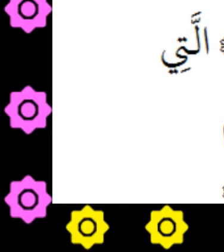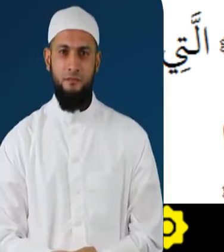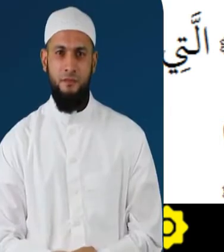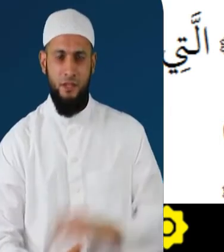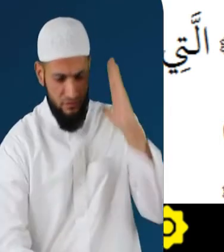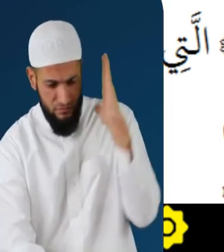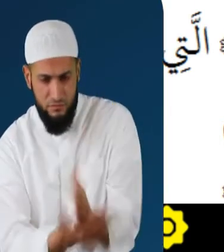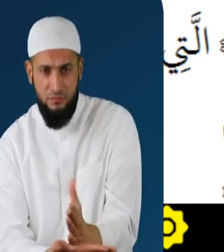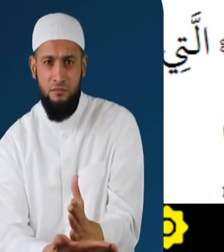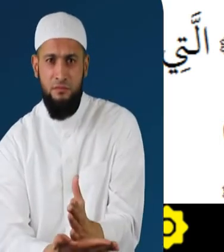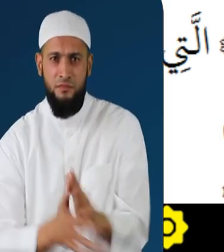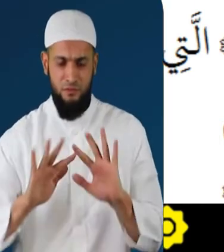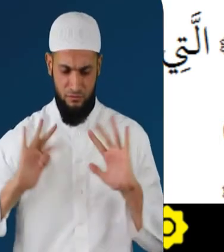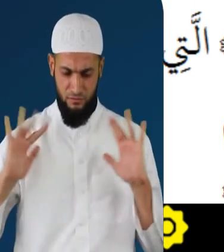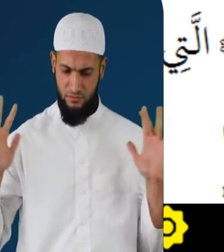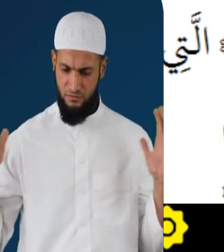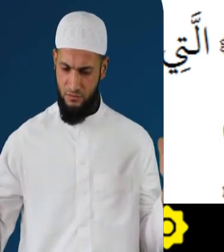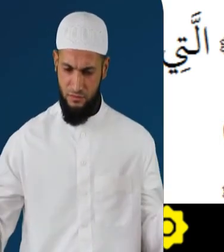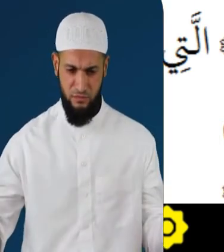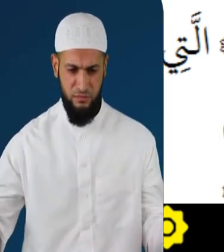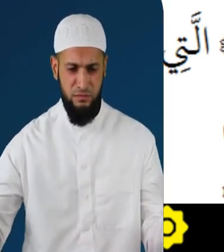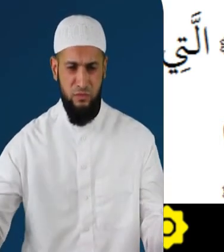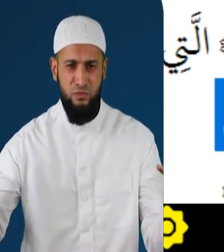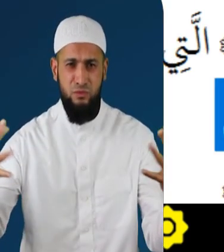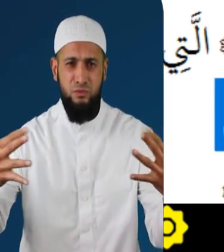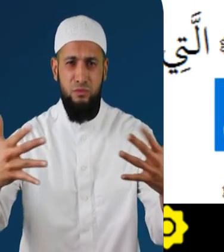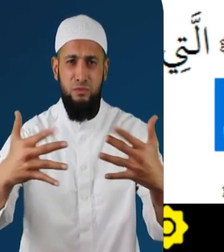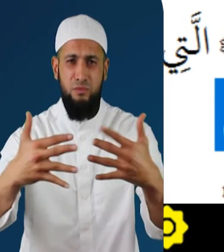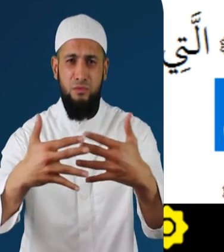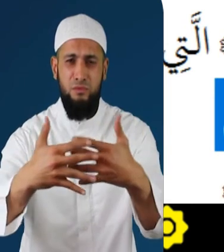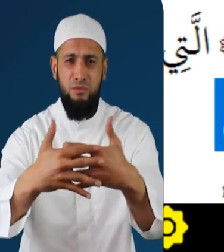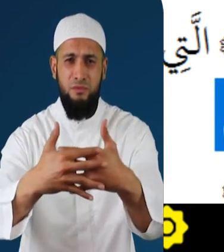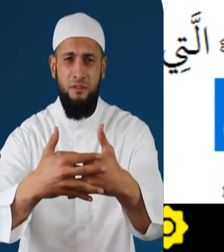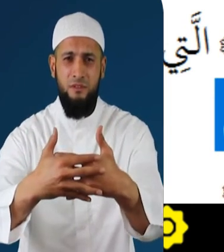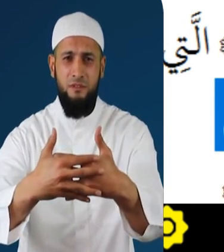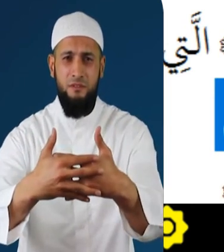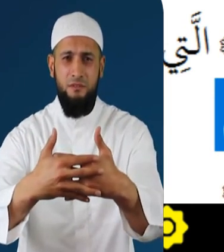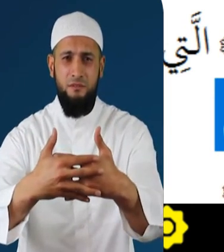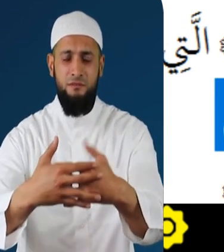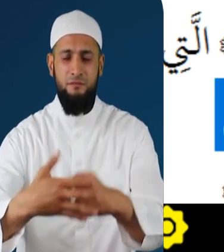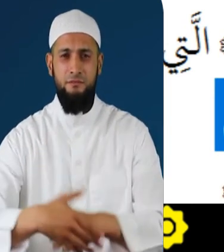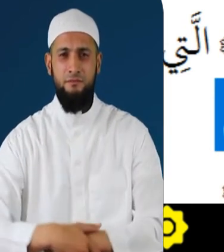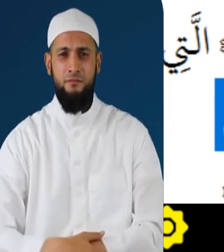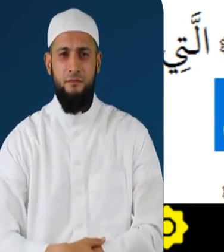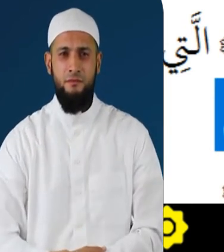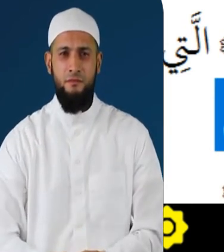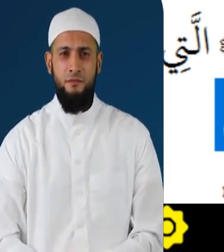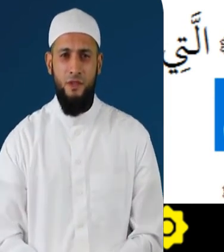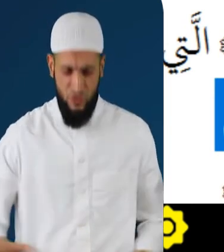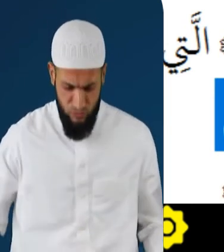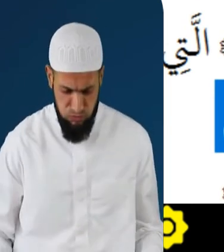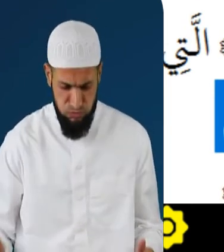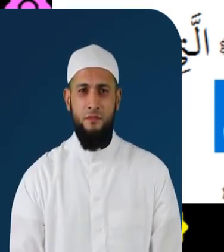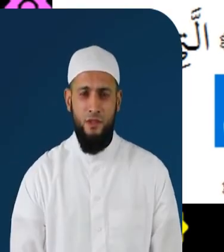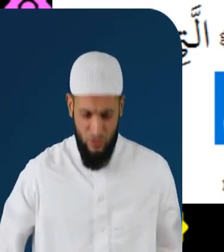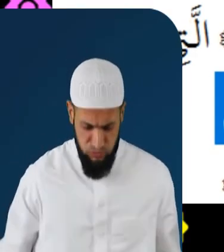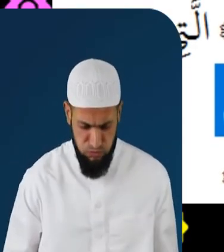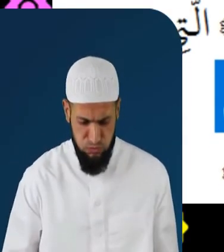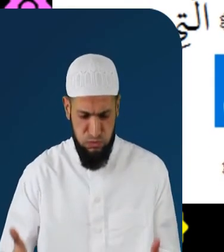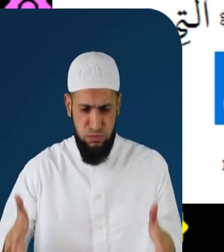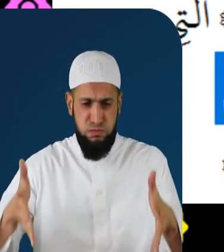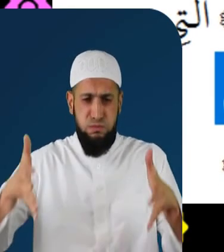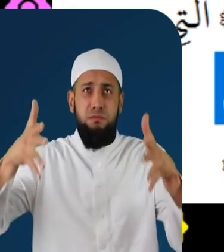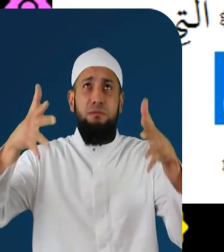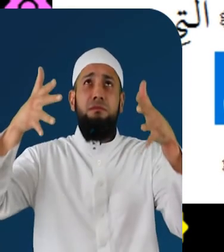إنها حطمانسا عليهم إسان الرد مغسادة غنفالجك